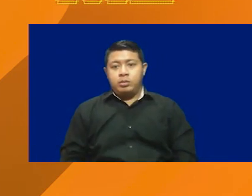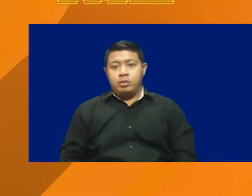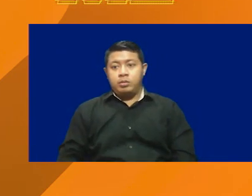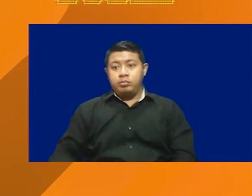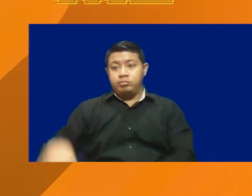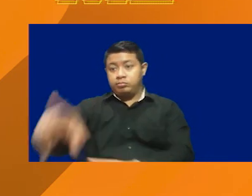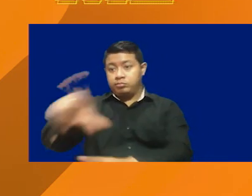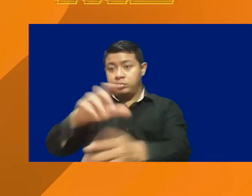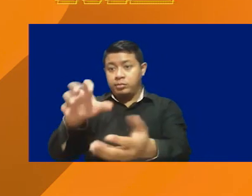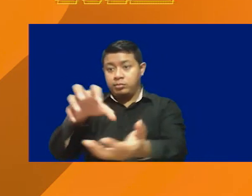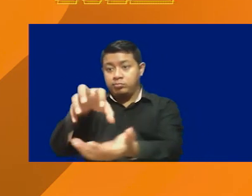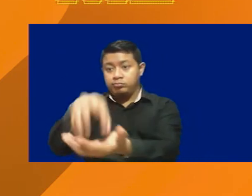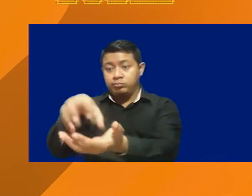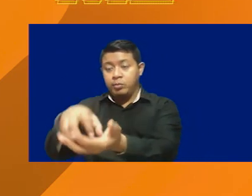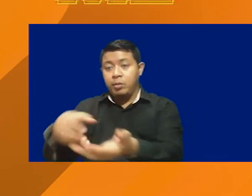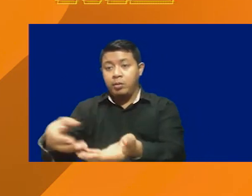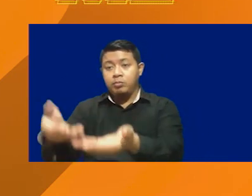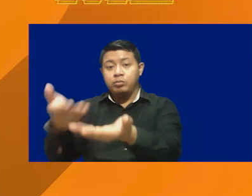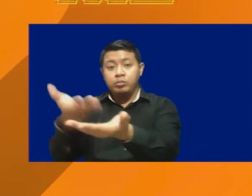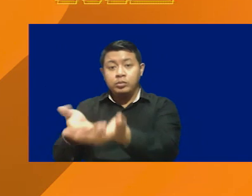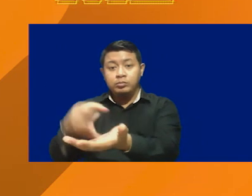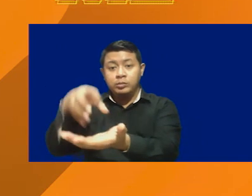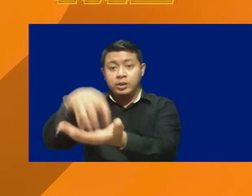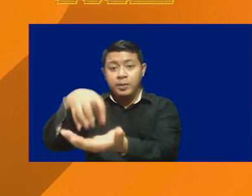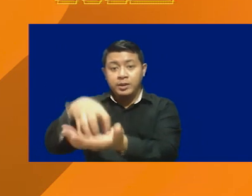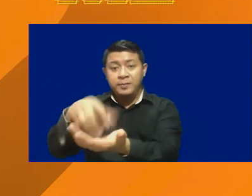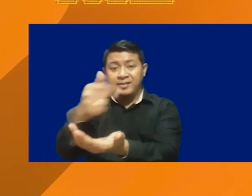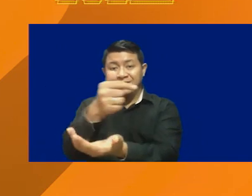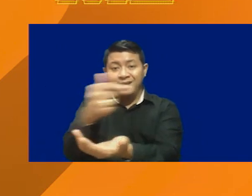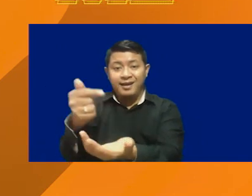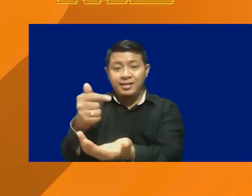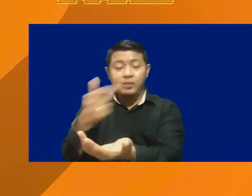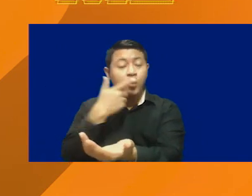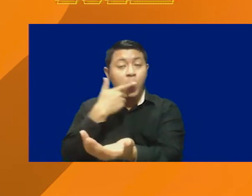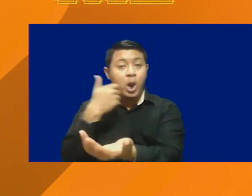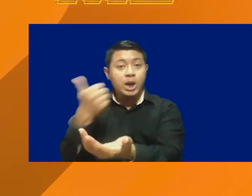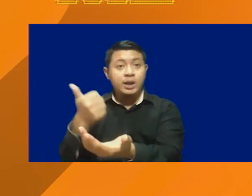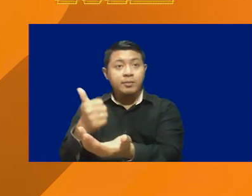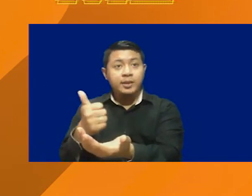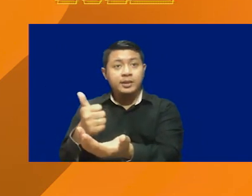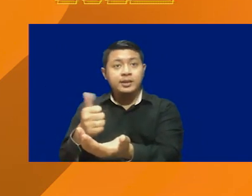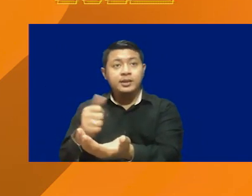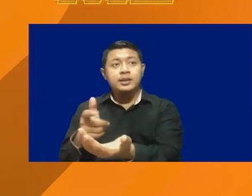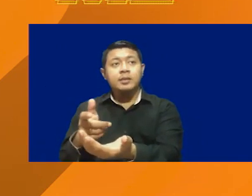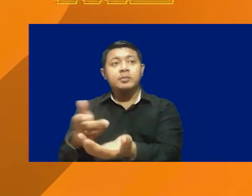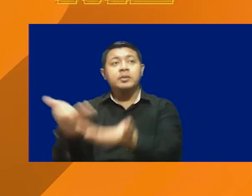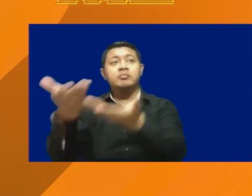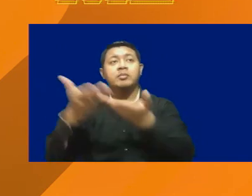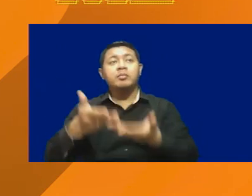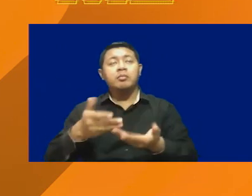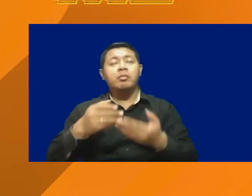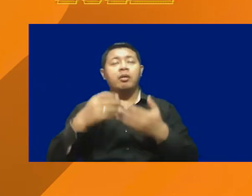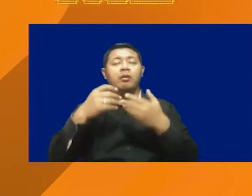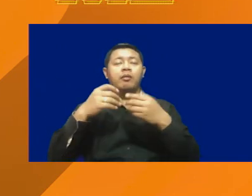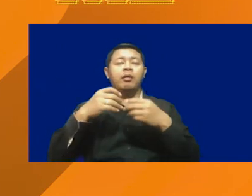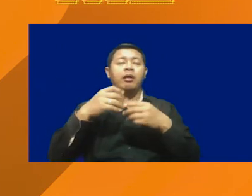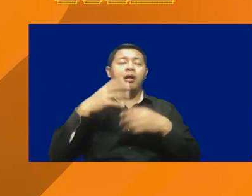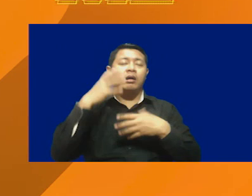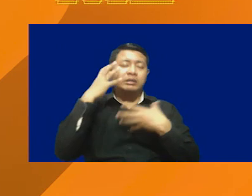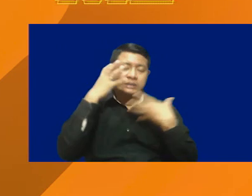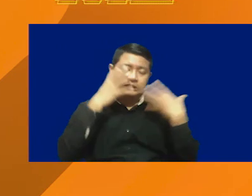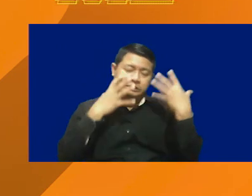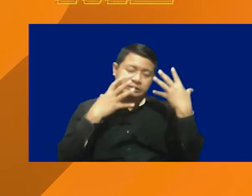Sementara dunia menawarkan tempat-tempat pelarian yang negatif, yang nikmat, tapi